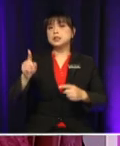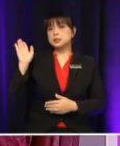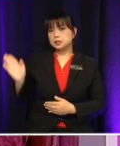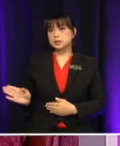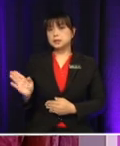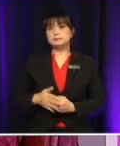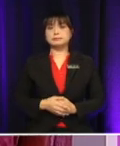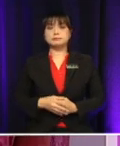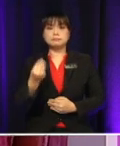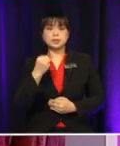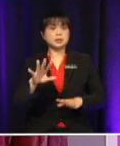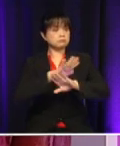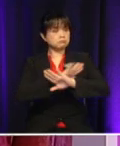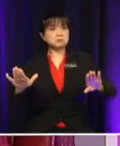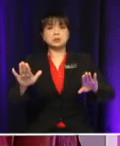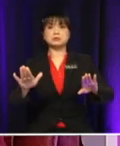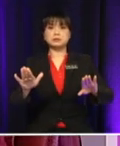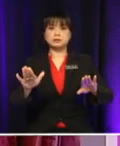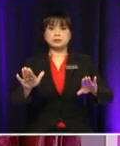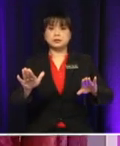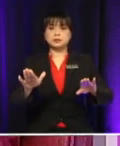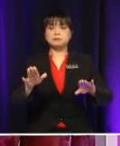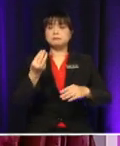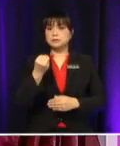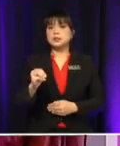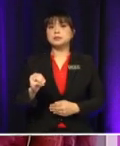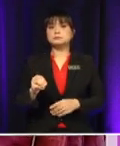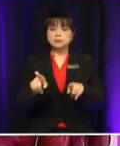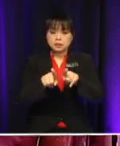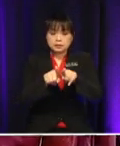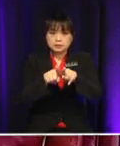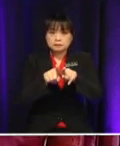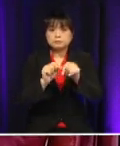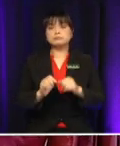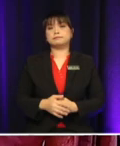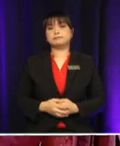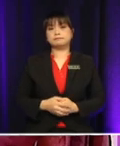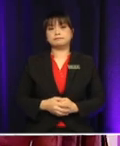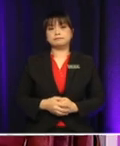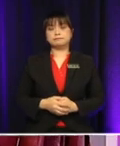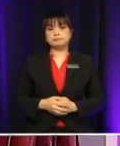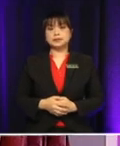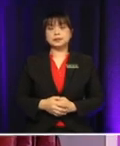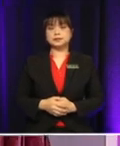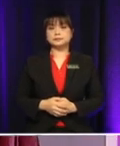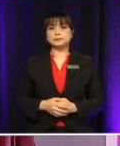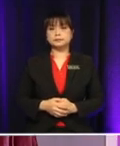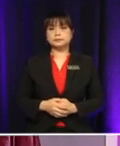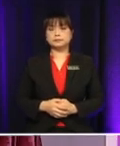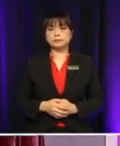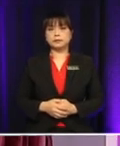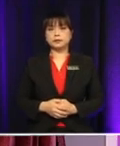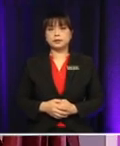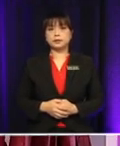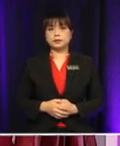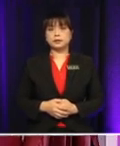berlaku mereka tidak berpisah ya mereka tidak berbisa situasi itu kita Panggil sebagai takdir